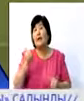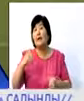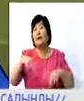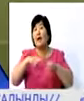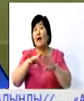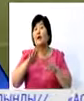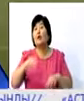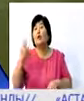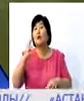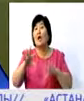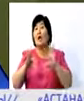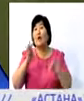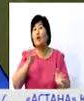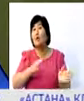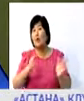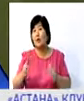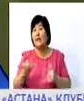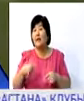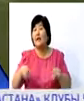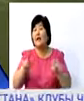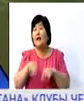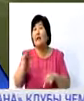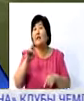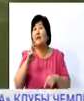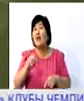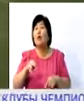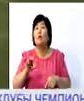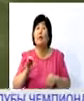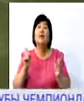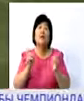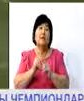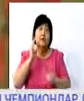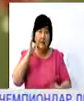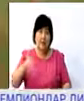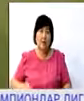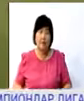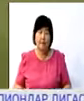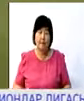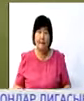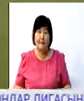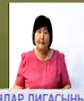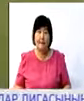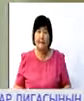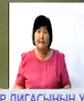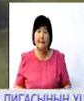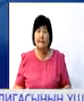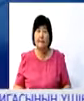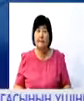елордалық клубтың 3-ші іріктеу кезеңінің аясында Загребтің Динамосымен жол түйіседі. Асқар Тәжиев, Қанат Махамбетов, Қызылорда